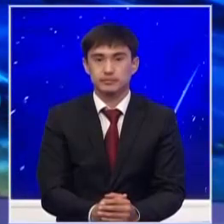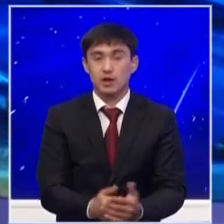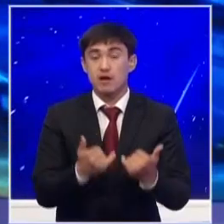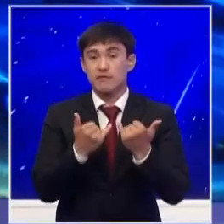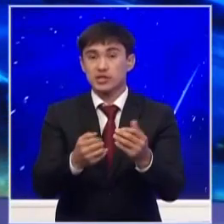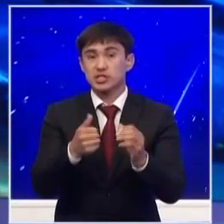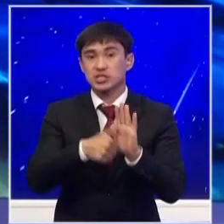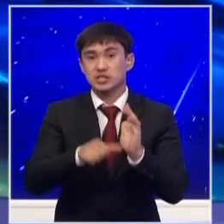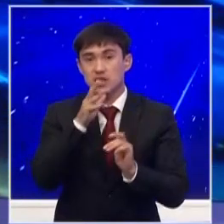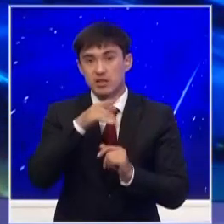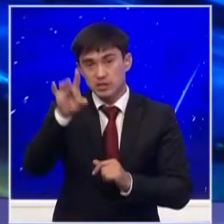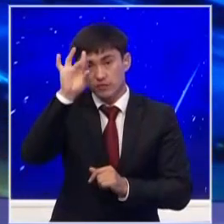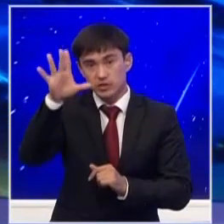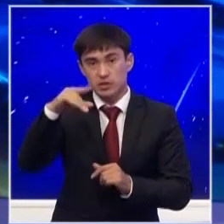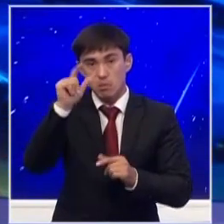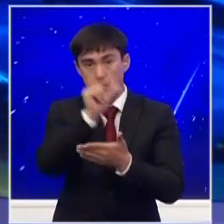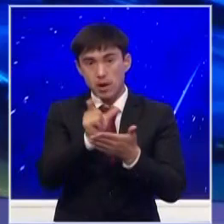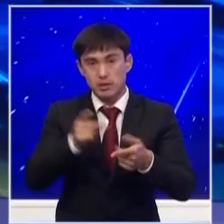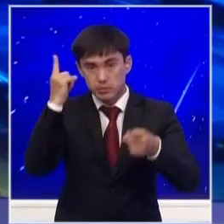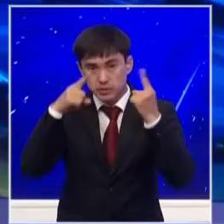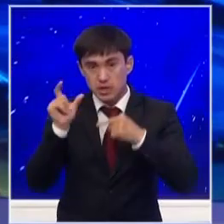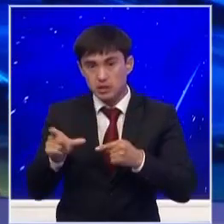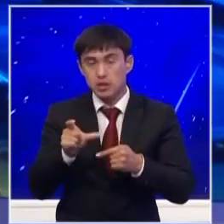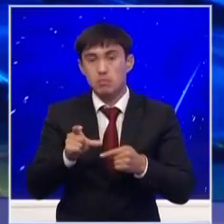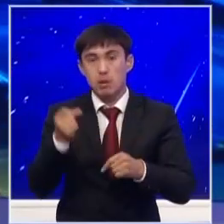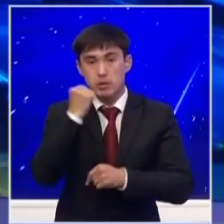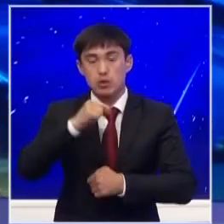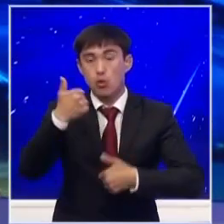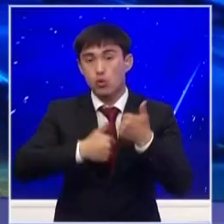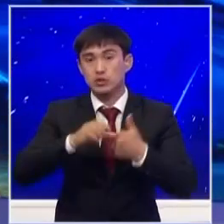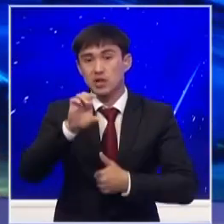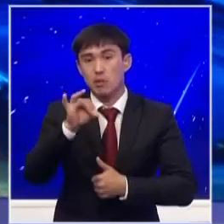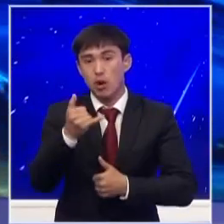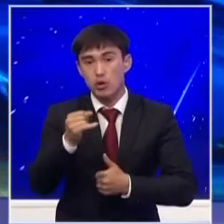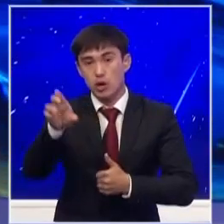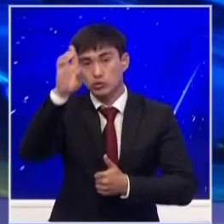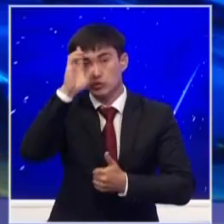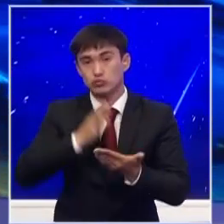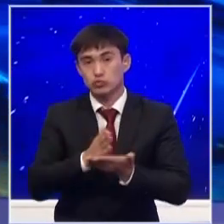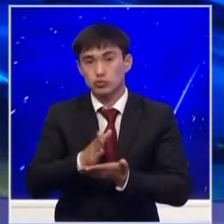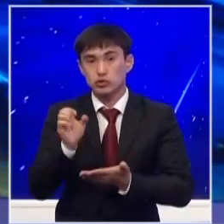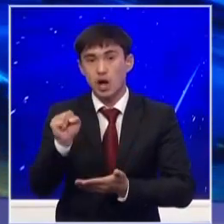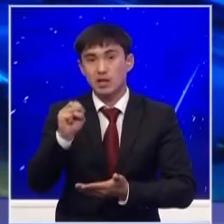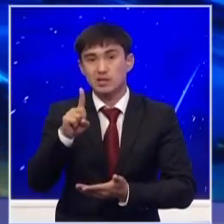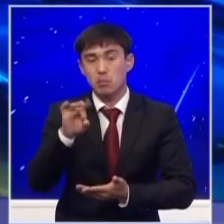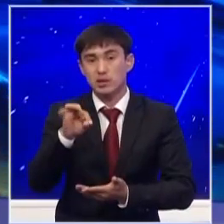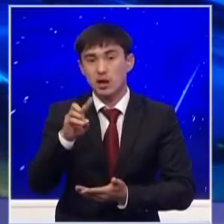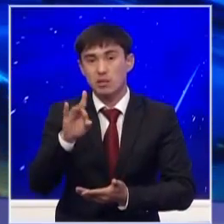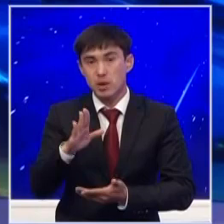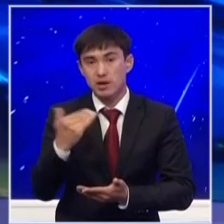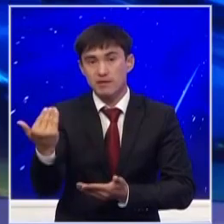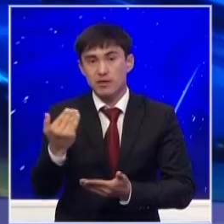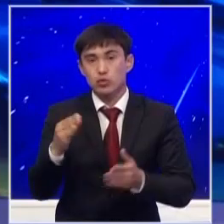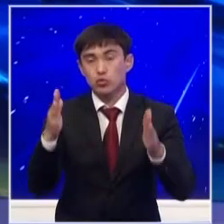В честь 60-летия известного поэта, писателя, публициста, победителя конкурса «Самгау» и государственного служащего Азамата